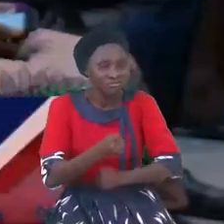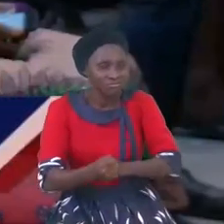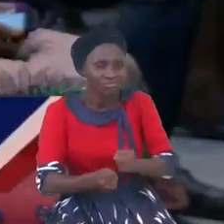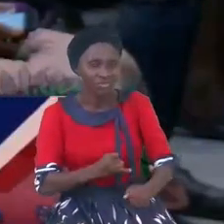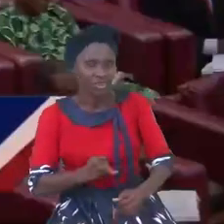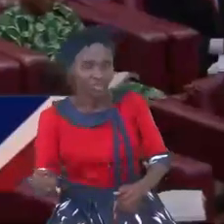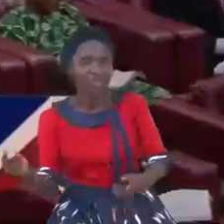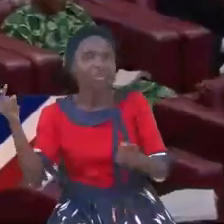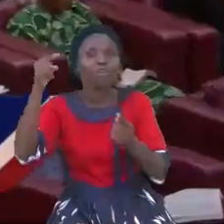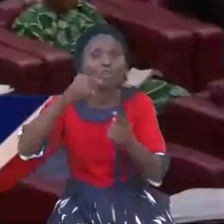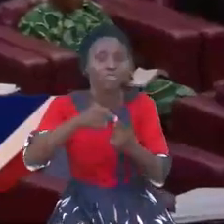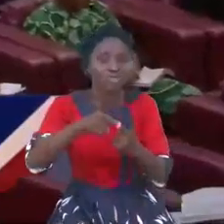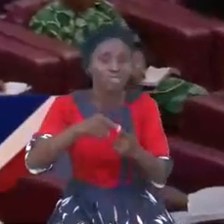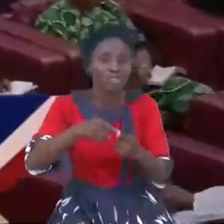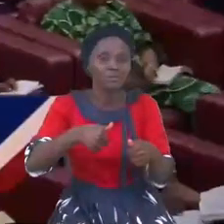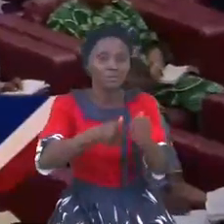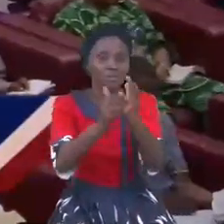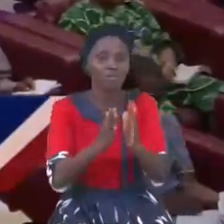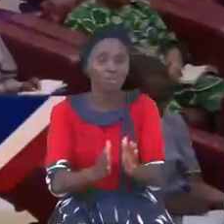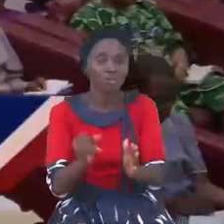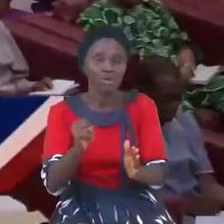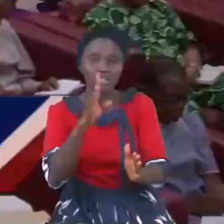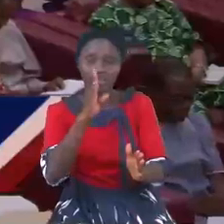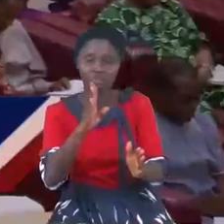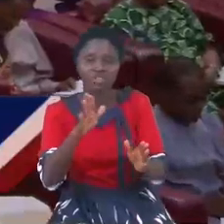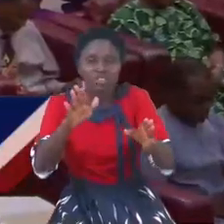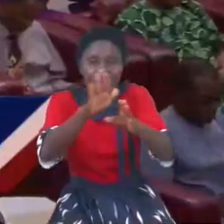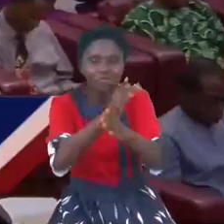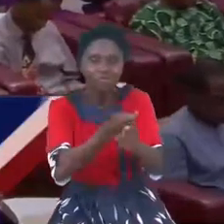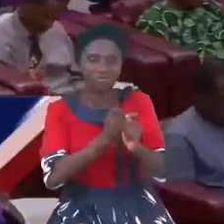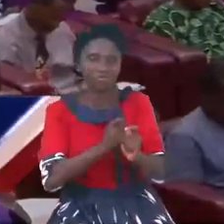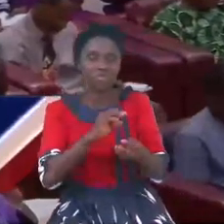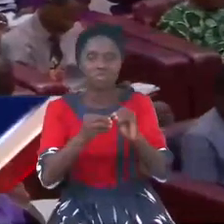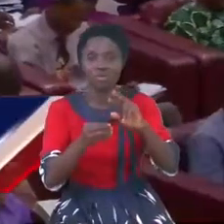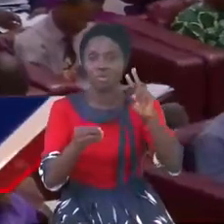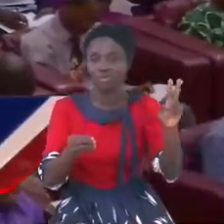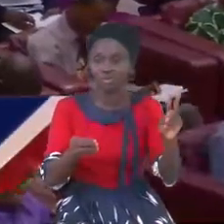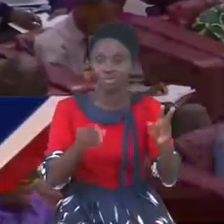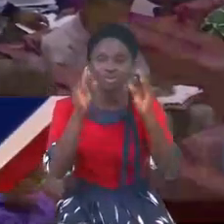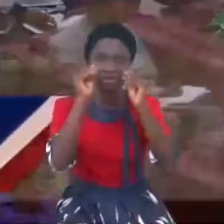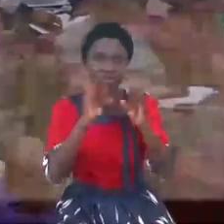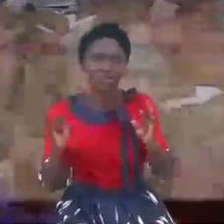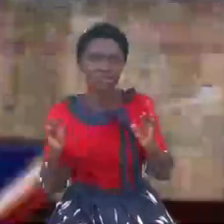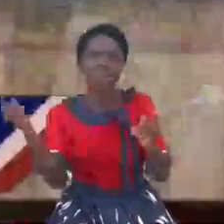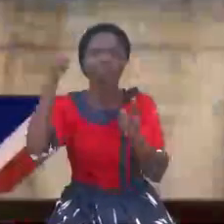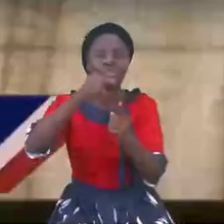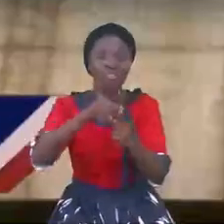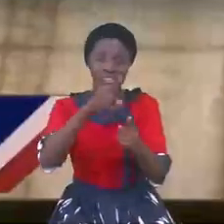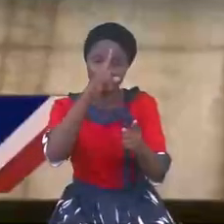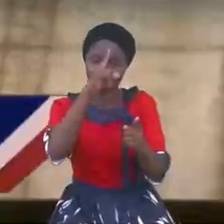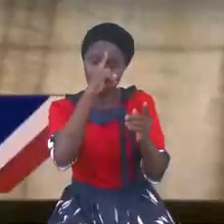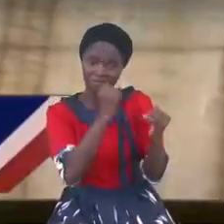pleinement persuadés. Deux, enseignez jusqu'à ce que notre foi soit formée, soit